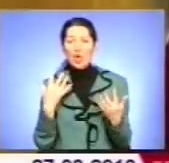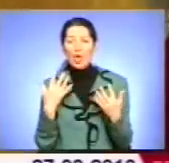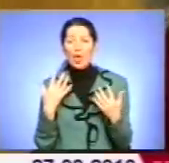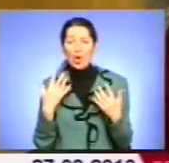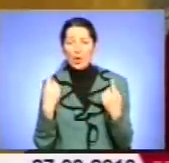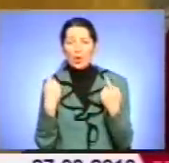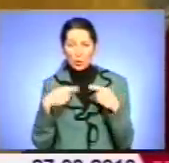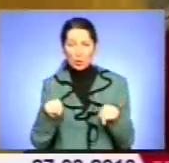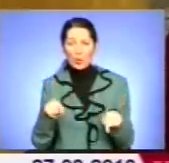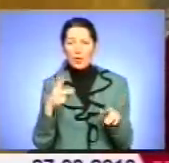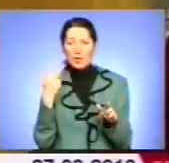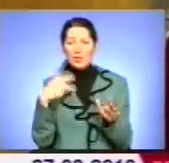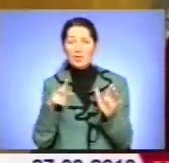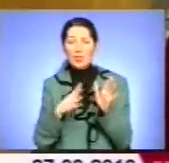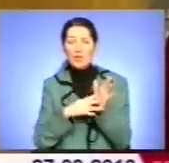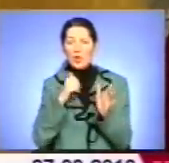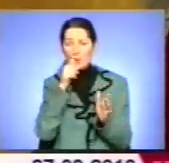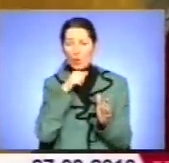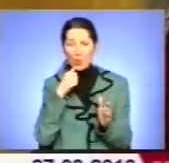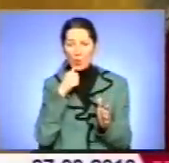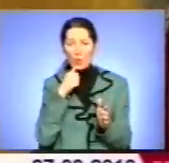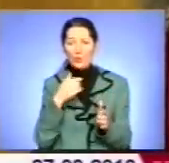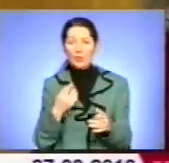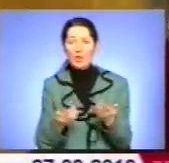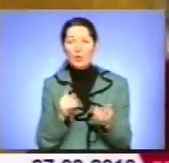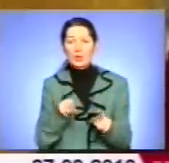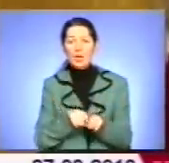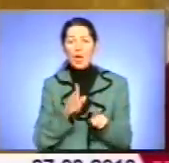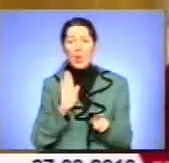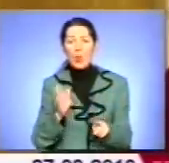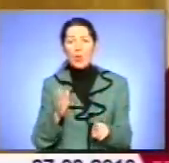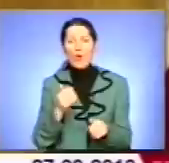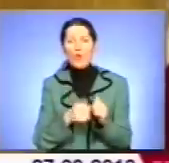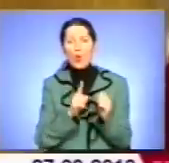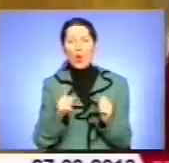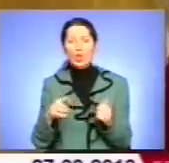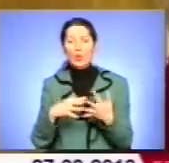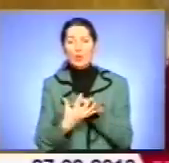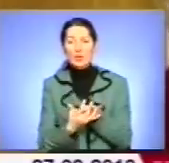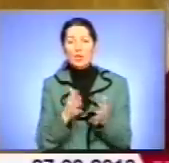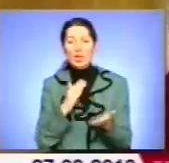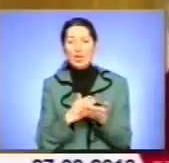відбулося. І якось так було, знаєте, в кожному селі, мабуть, є своя специфіка,